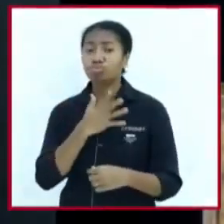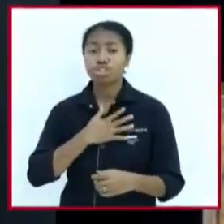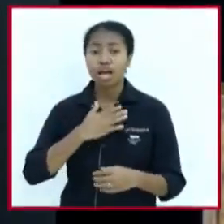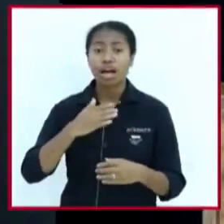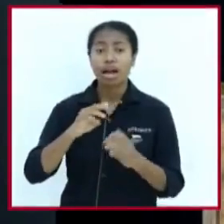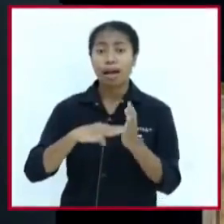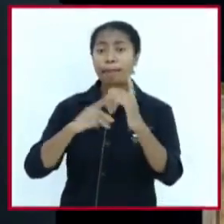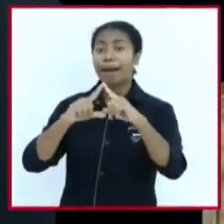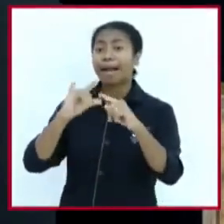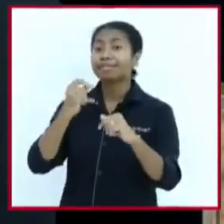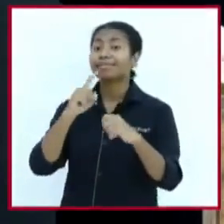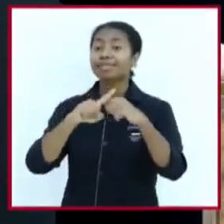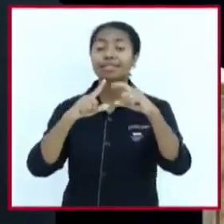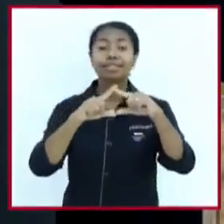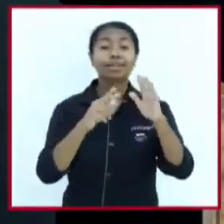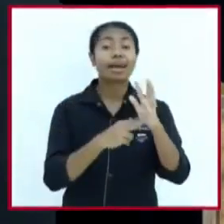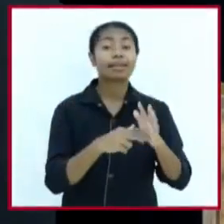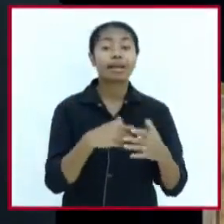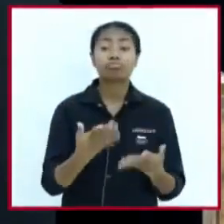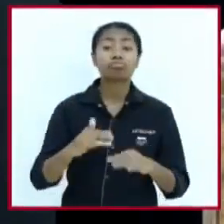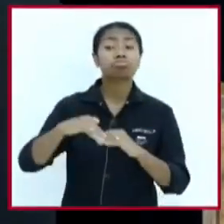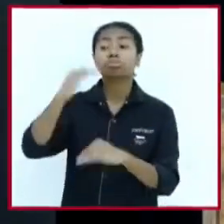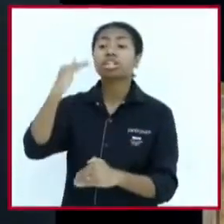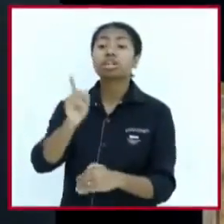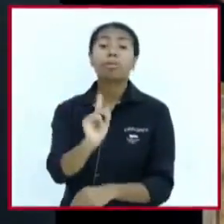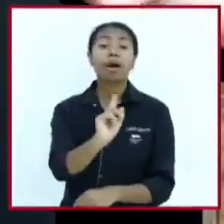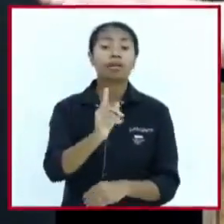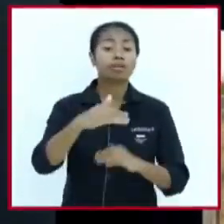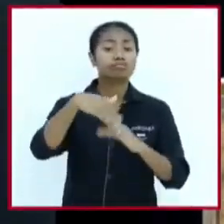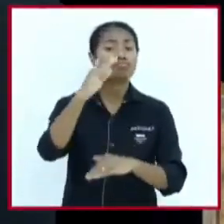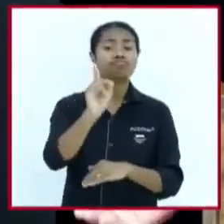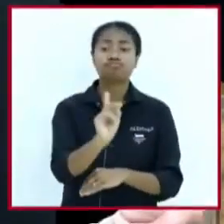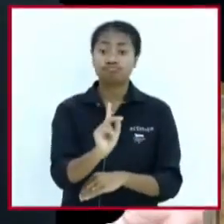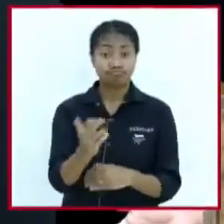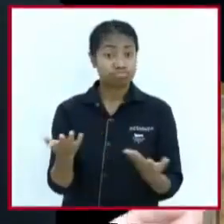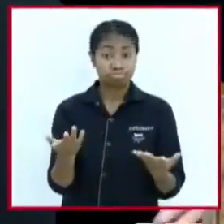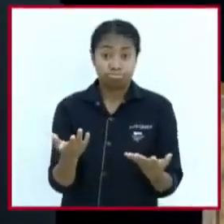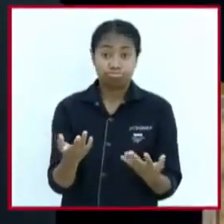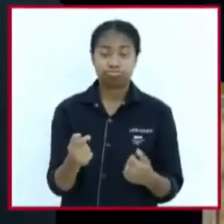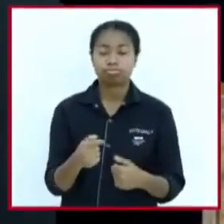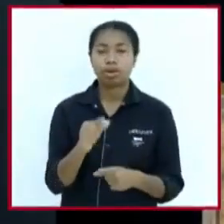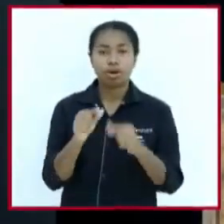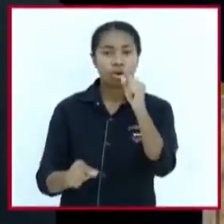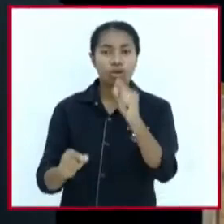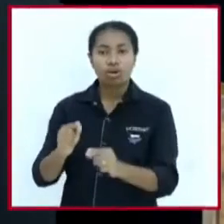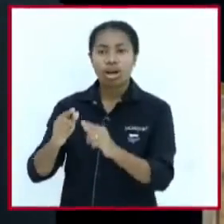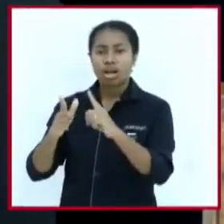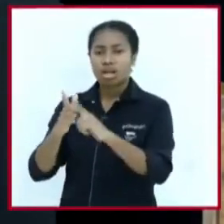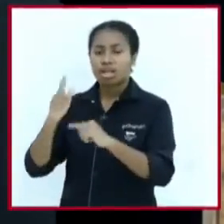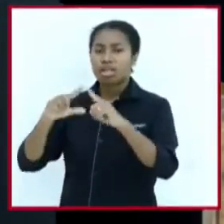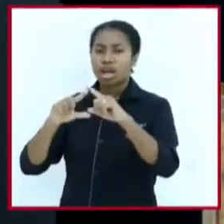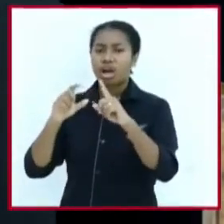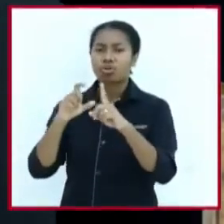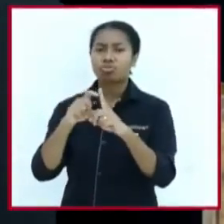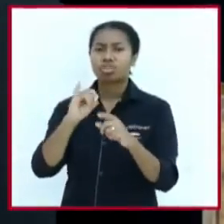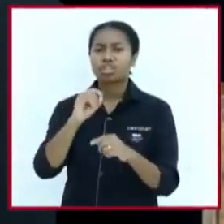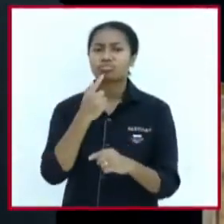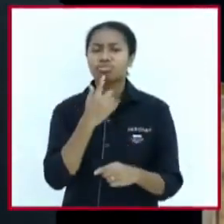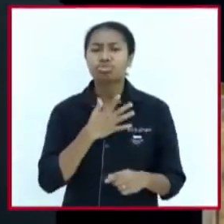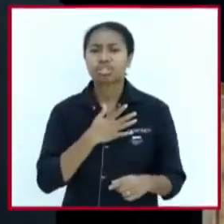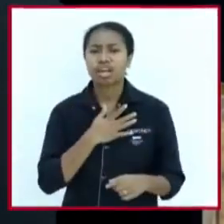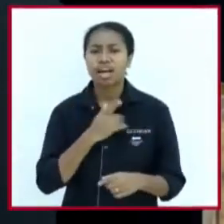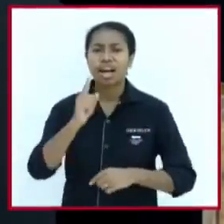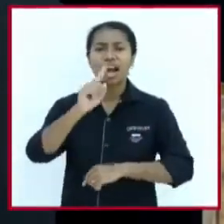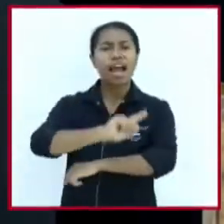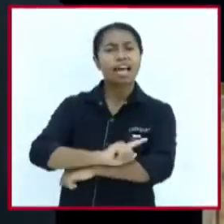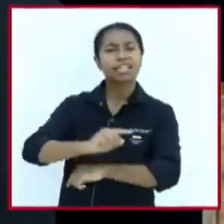Hai aku orang Yahudi bilang kami punya hari sabat hari perhentian mana orang